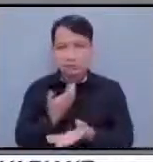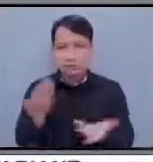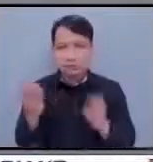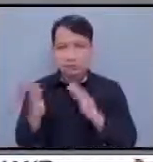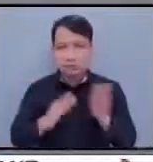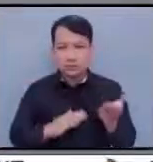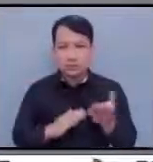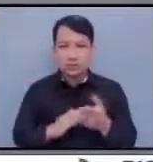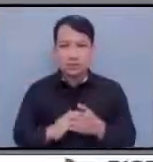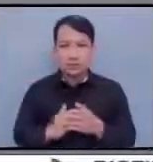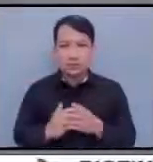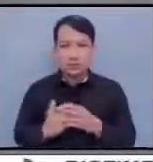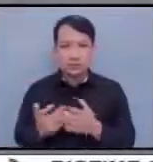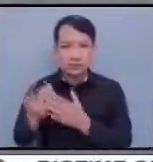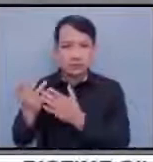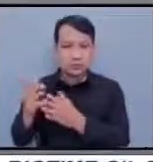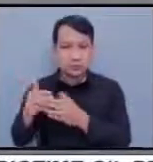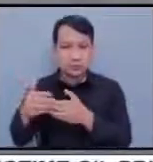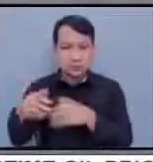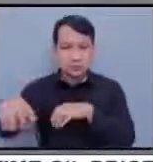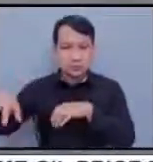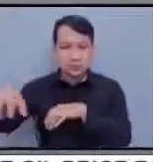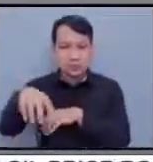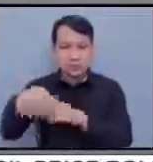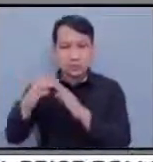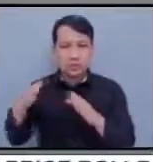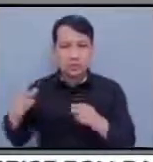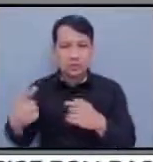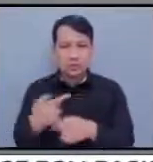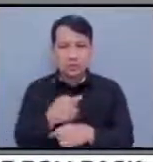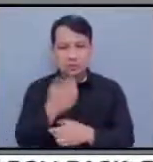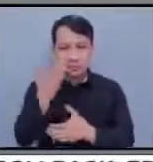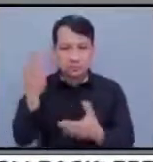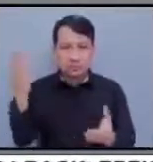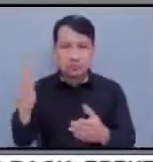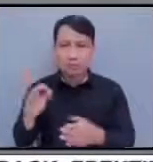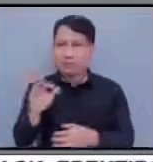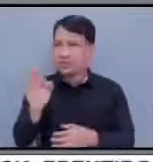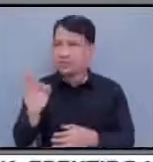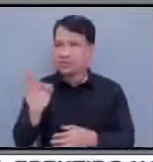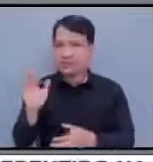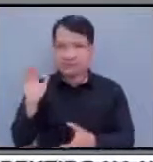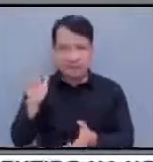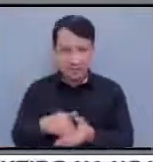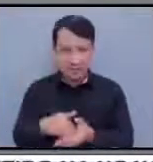hindi nadamay ang mga katabing bahay, ngunit napinsala nito ang nasa 90,000 pesos na halaga